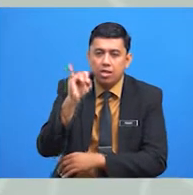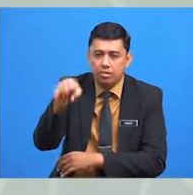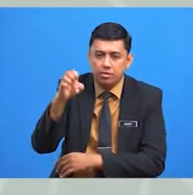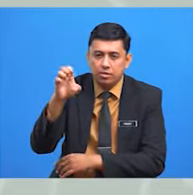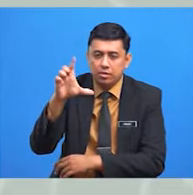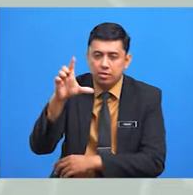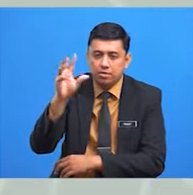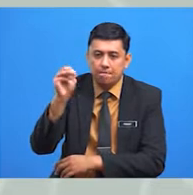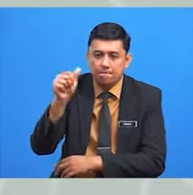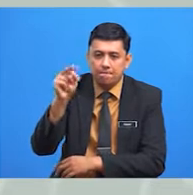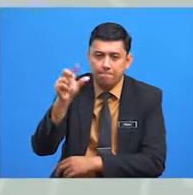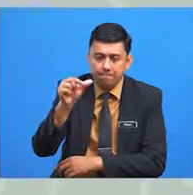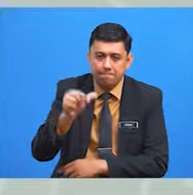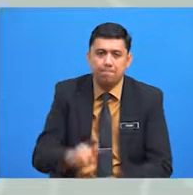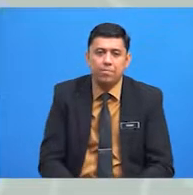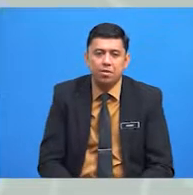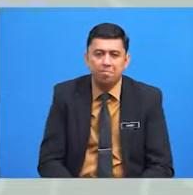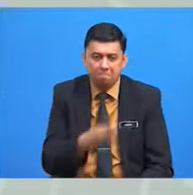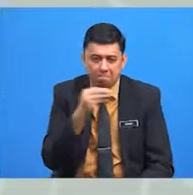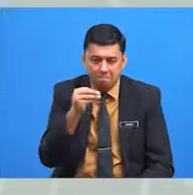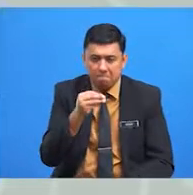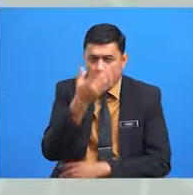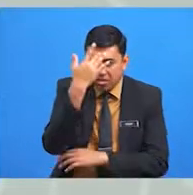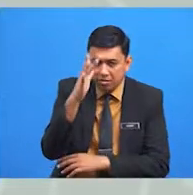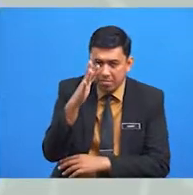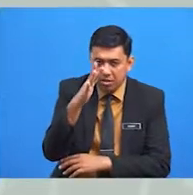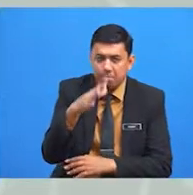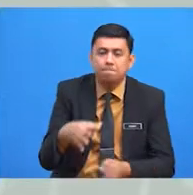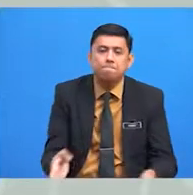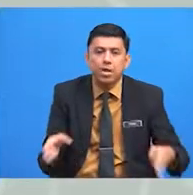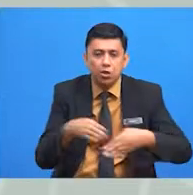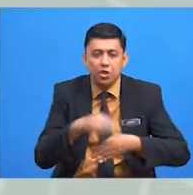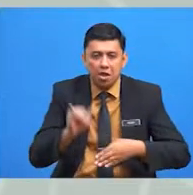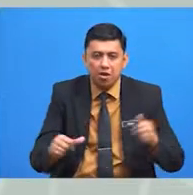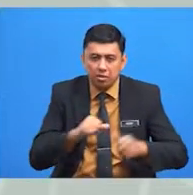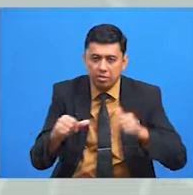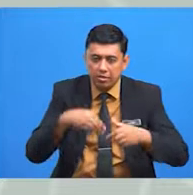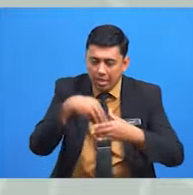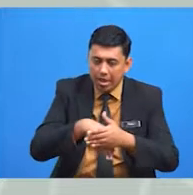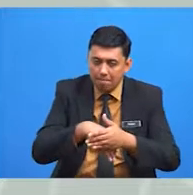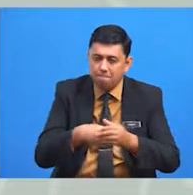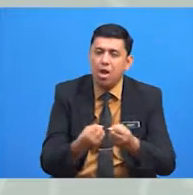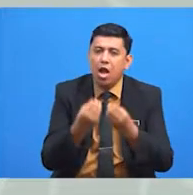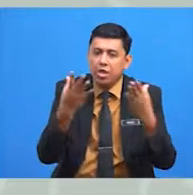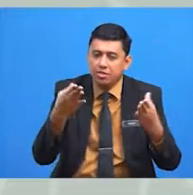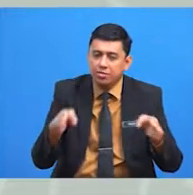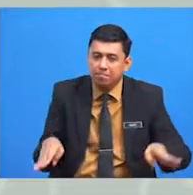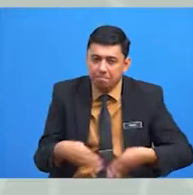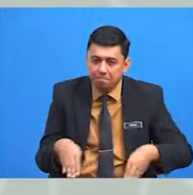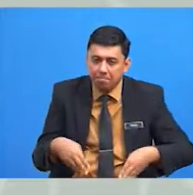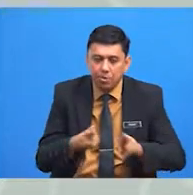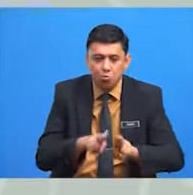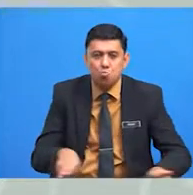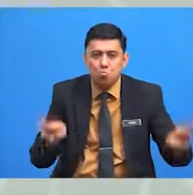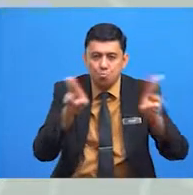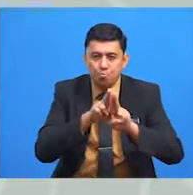Zaba merupakan sarjana dan cendekiawan Melayu yang aktif dalam pelbagai bidang,